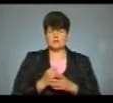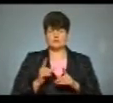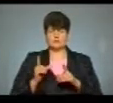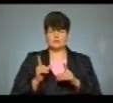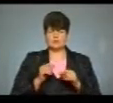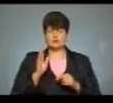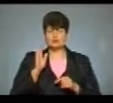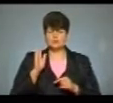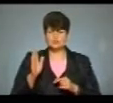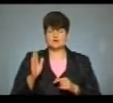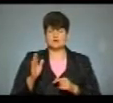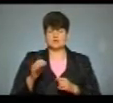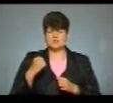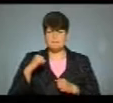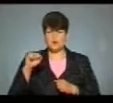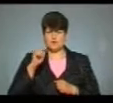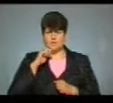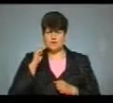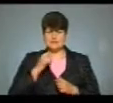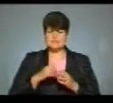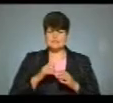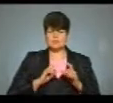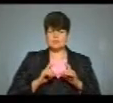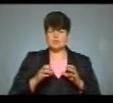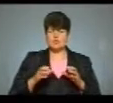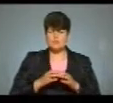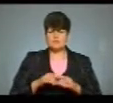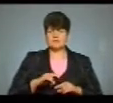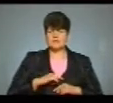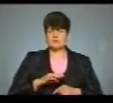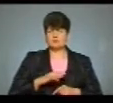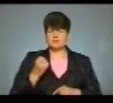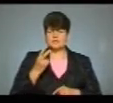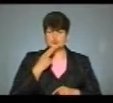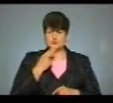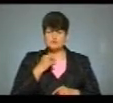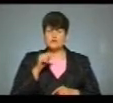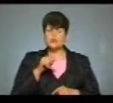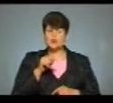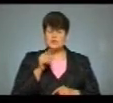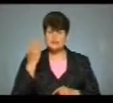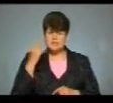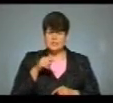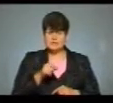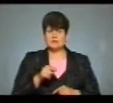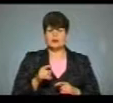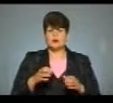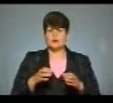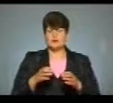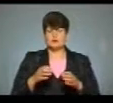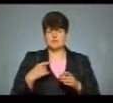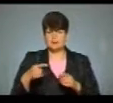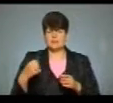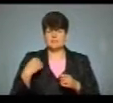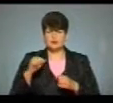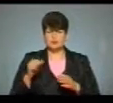Мадрида, ставши чемпіонами України серед студентських команд. Фінал відбувся 12 червня. Тоді тернополяни перемогли команду з Ірпеня з